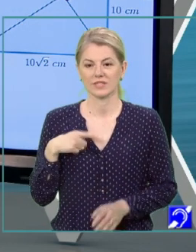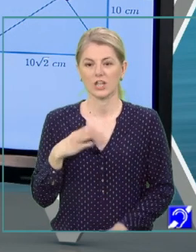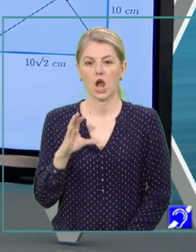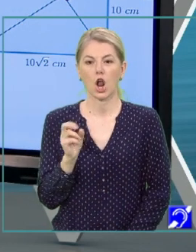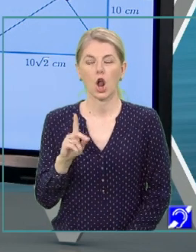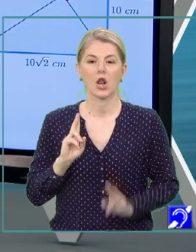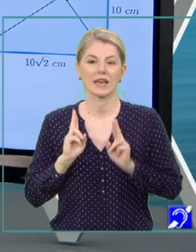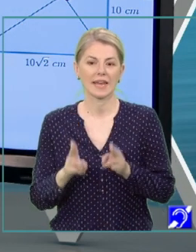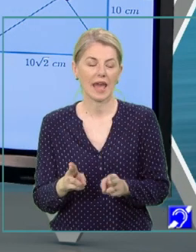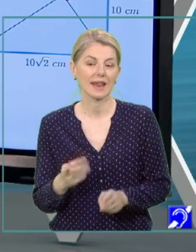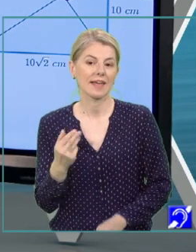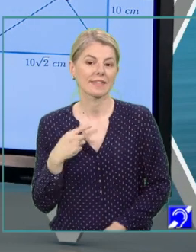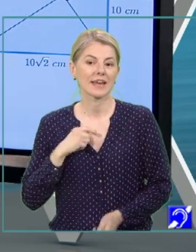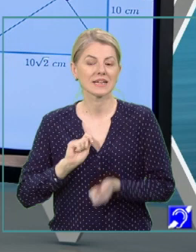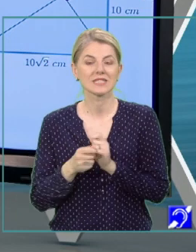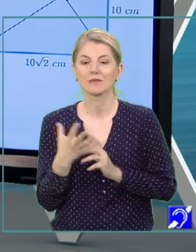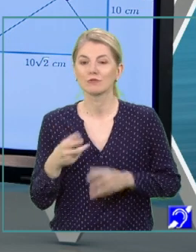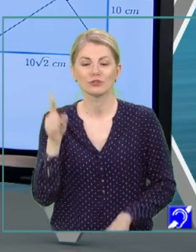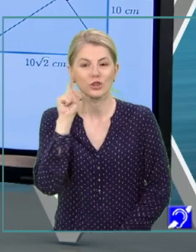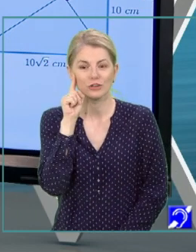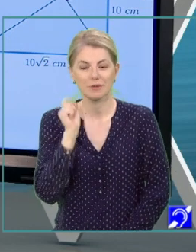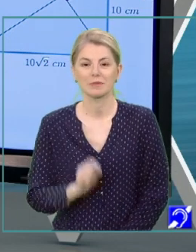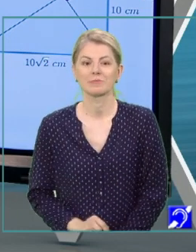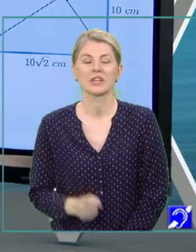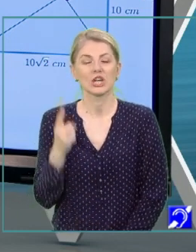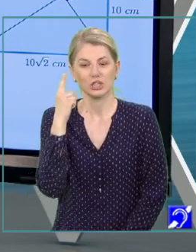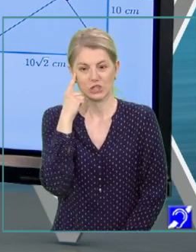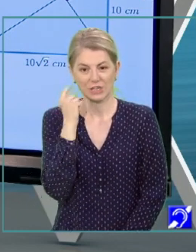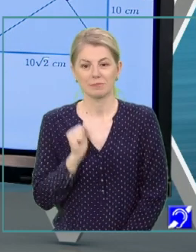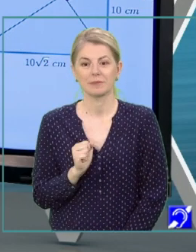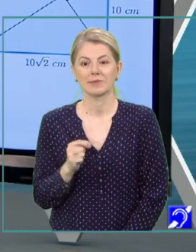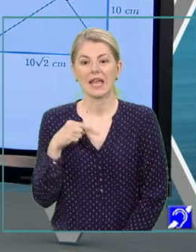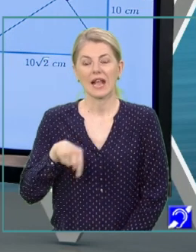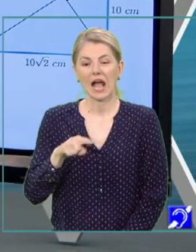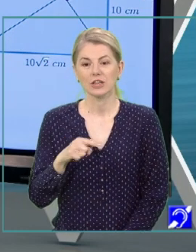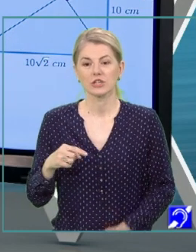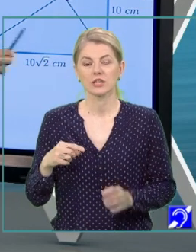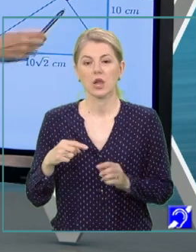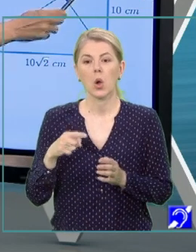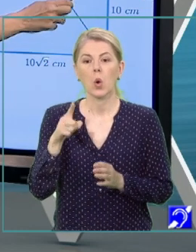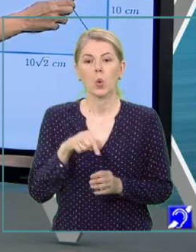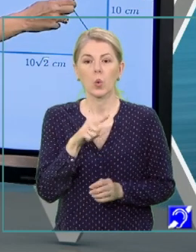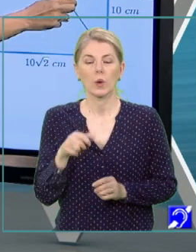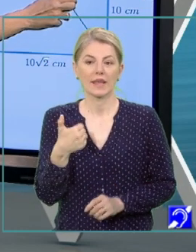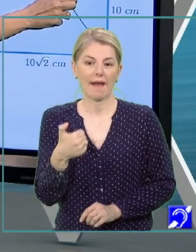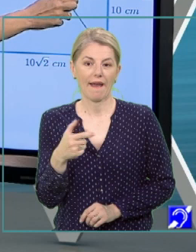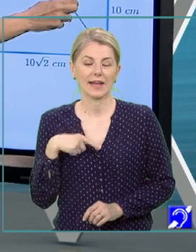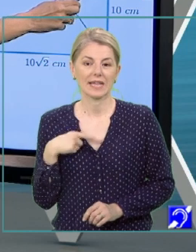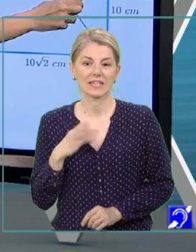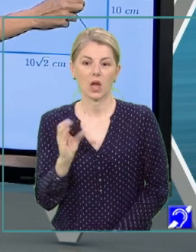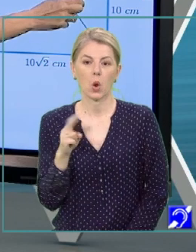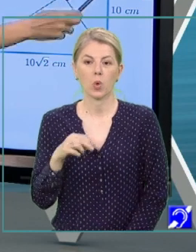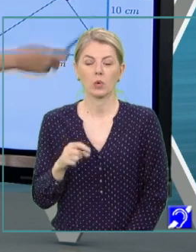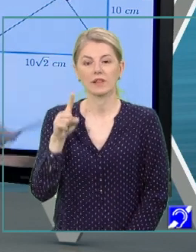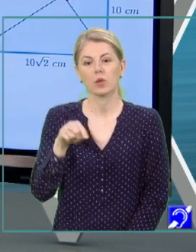coliniare. Dar în schimb ce știm? Știm că acest unghi A este congruent cu